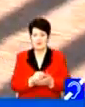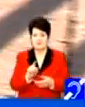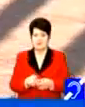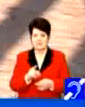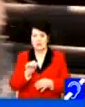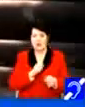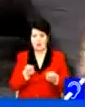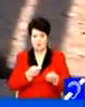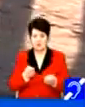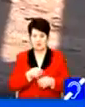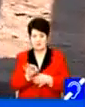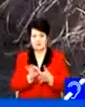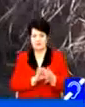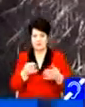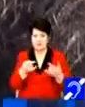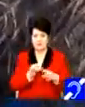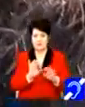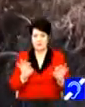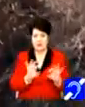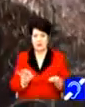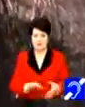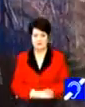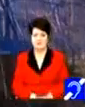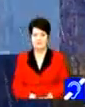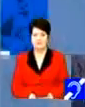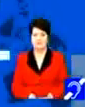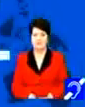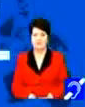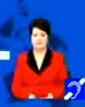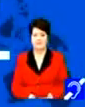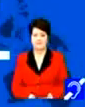promit autoritățile, vă spunem imediat în Telejurnal.